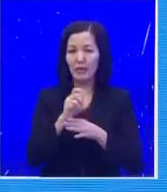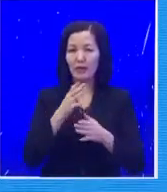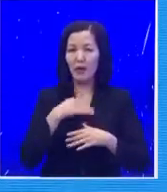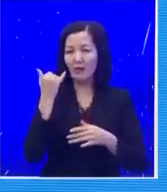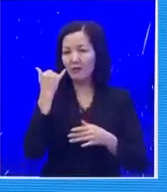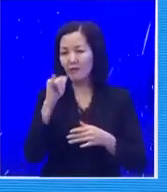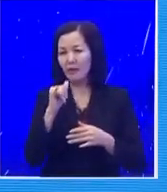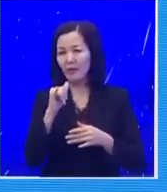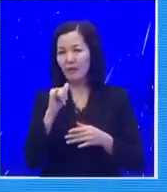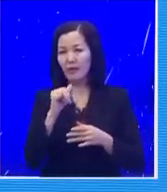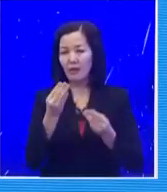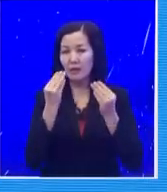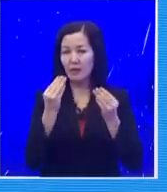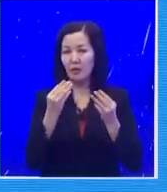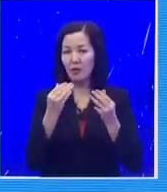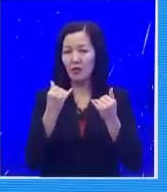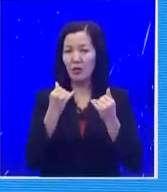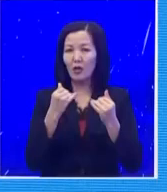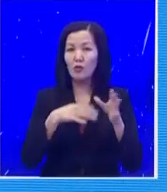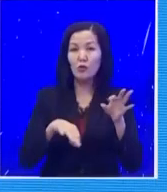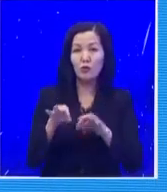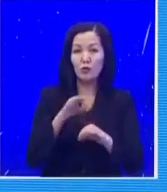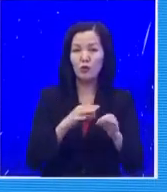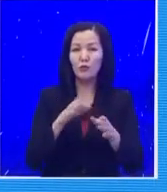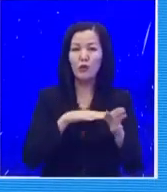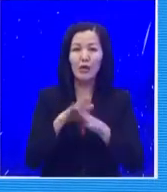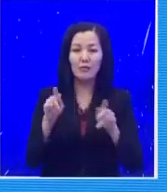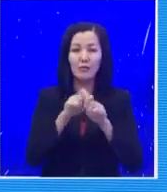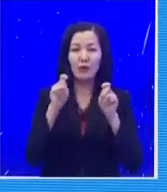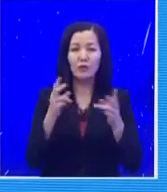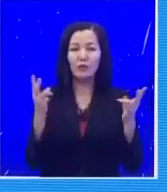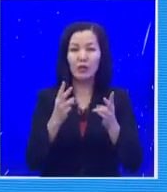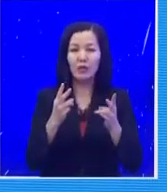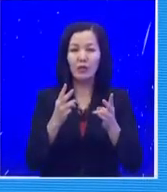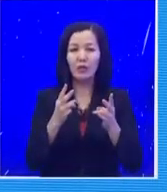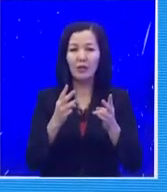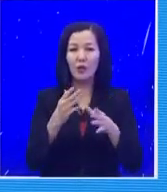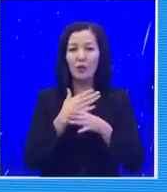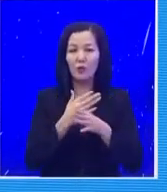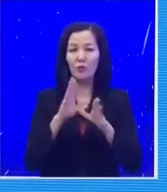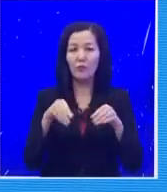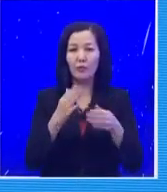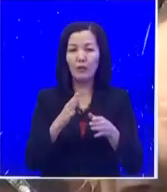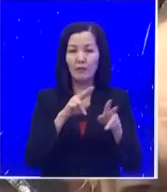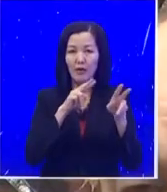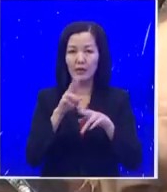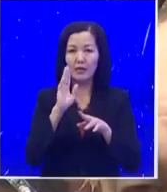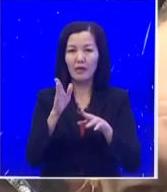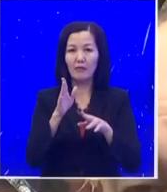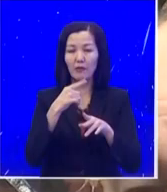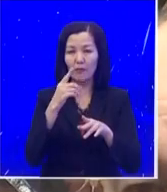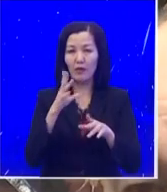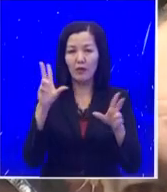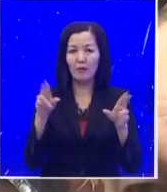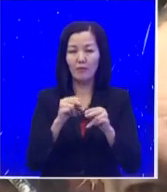звондап, мынау керемет жақсы жоба ғой, осыны іске асырайық, соған мен көмектесем, қадағалап тұрам деп айтты.